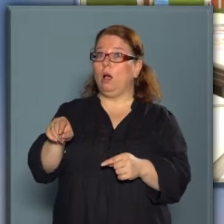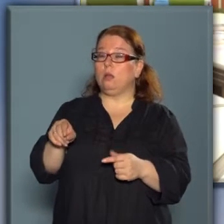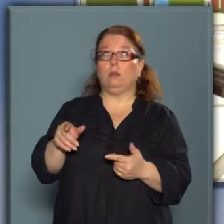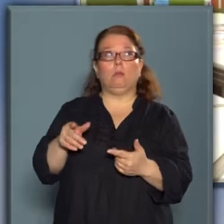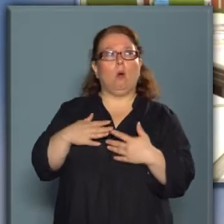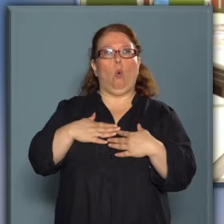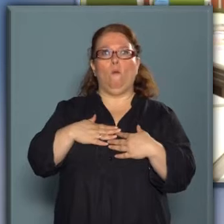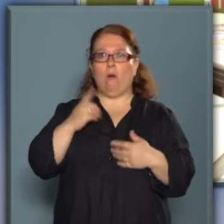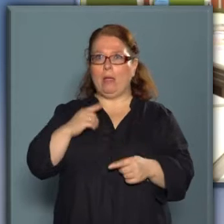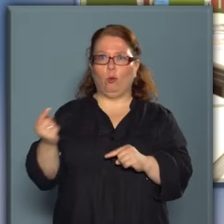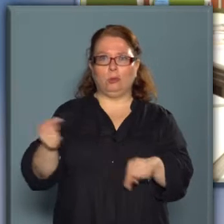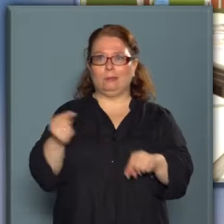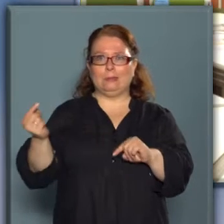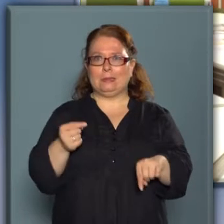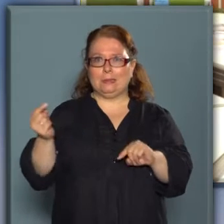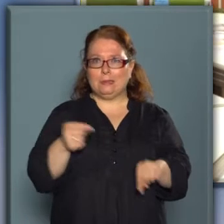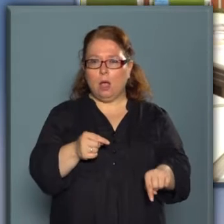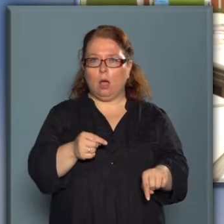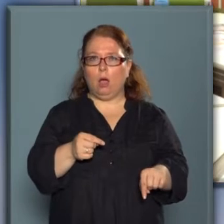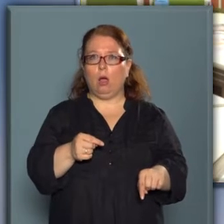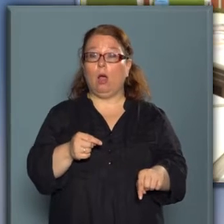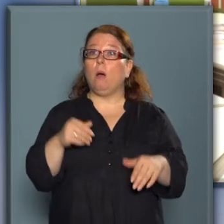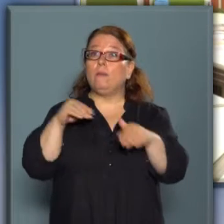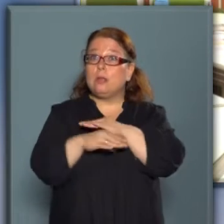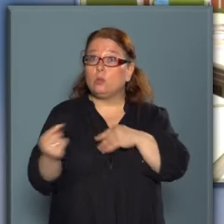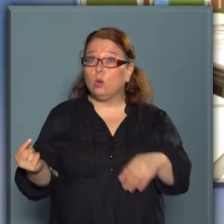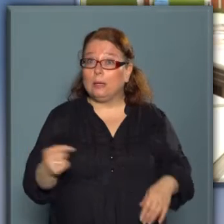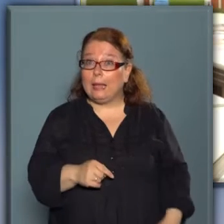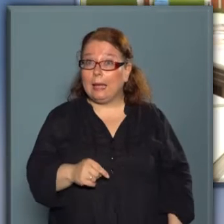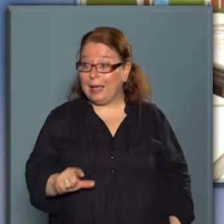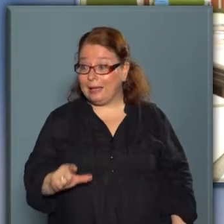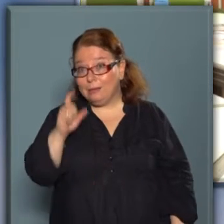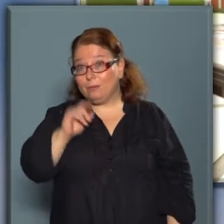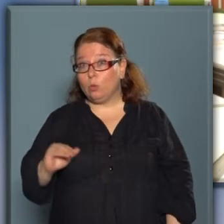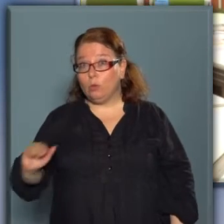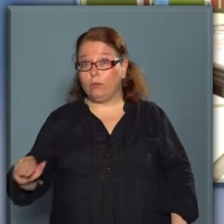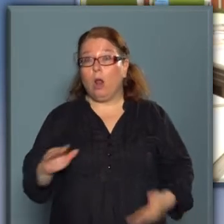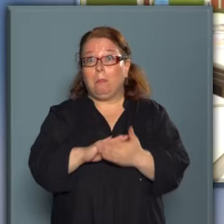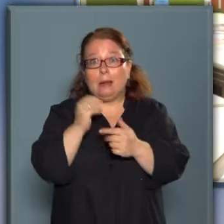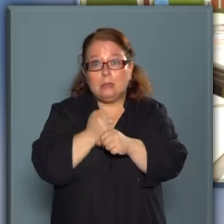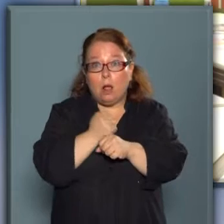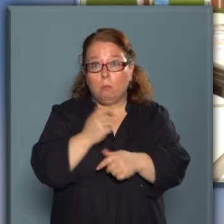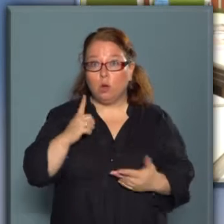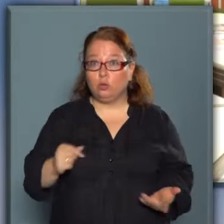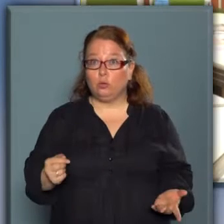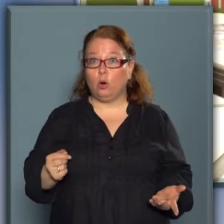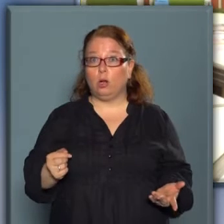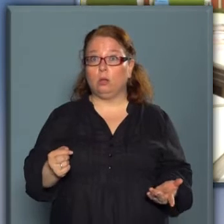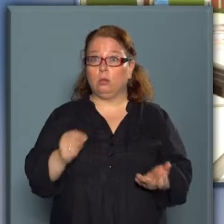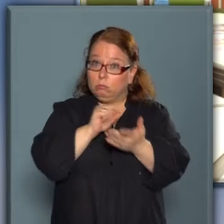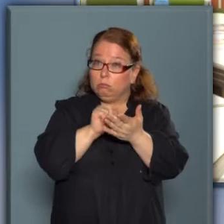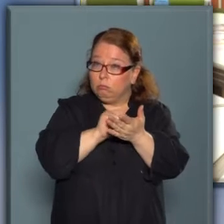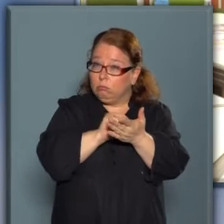olyan honvágyuk volt, hogy visszaszöktek. De hogy ez a visszaszökés milyen izgalmas